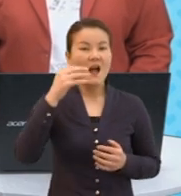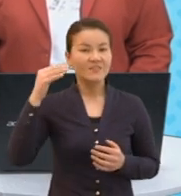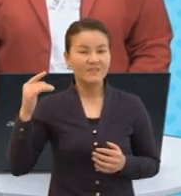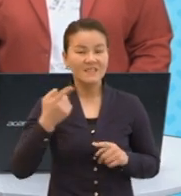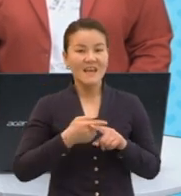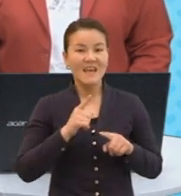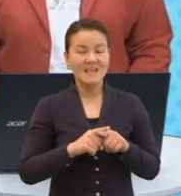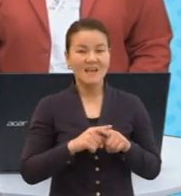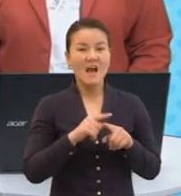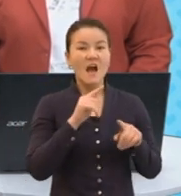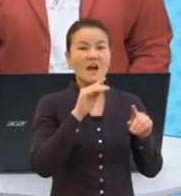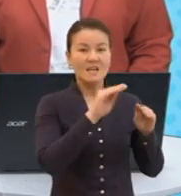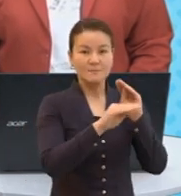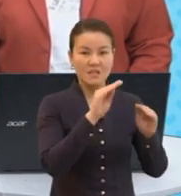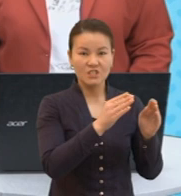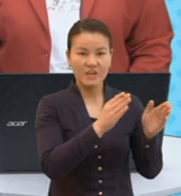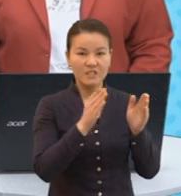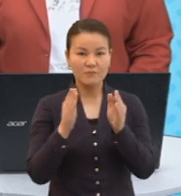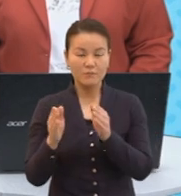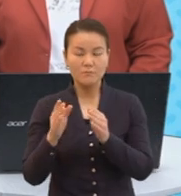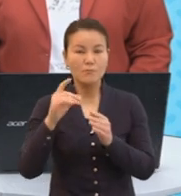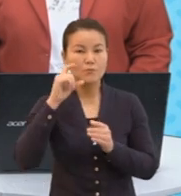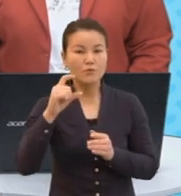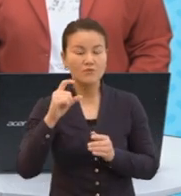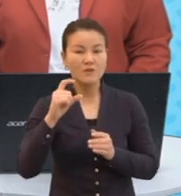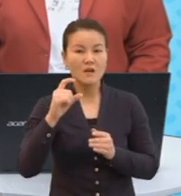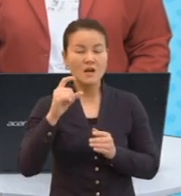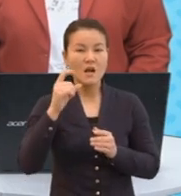Алфавит – это расположение букв в определенном